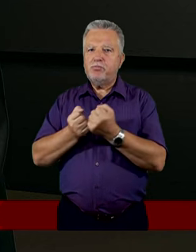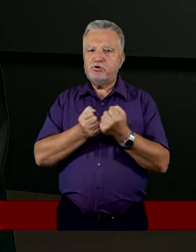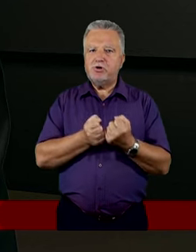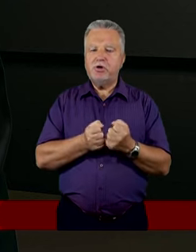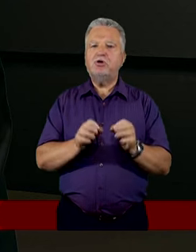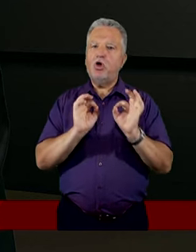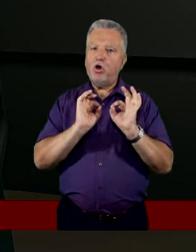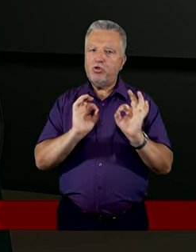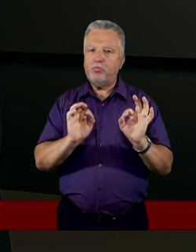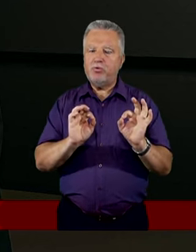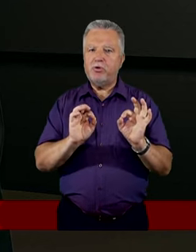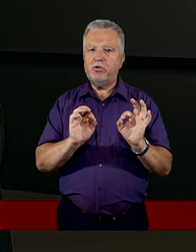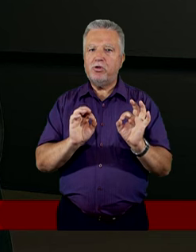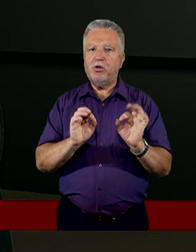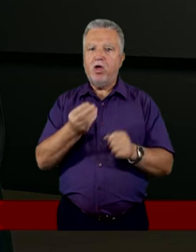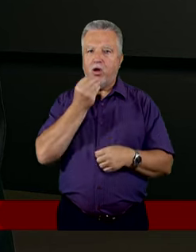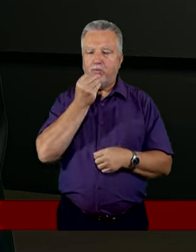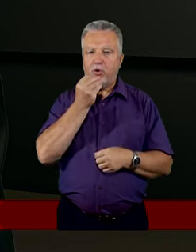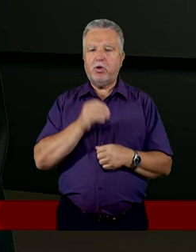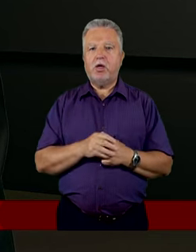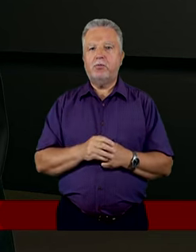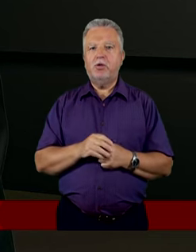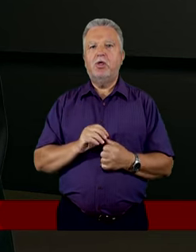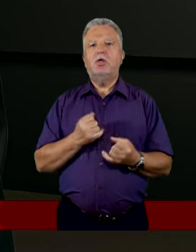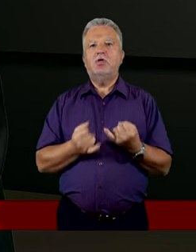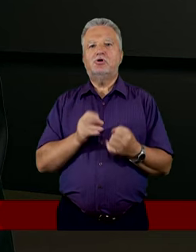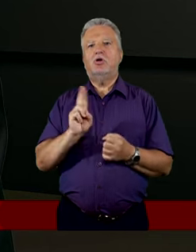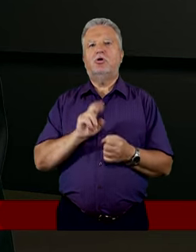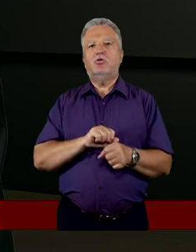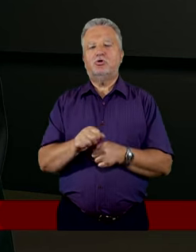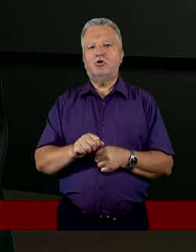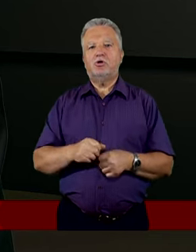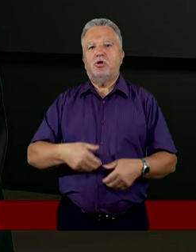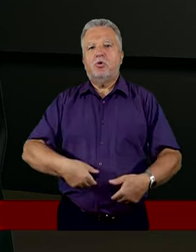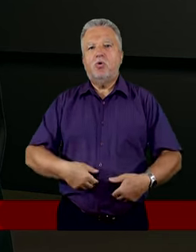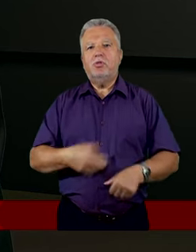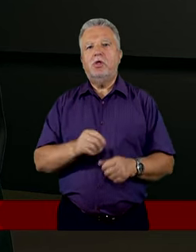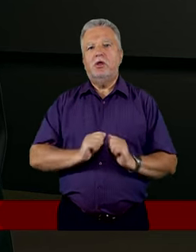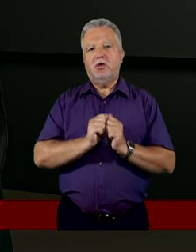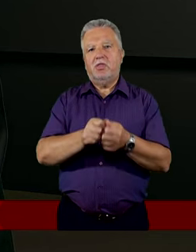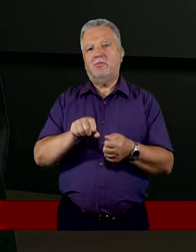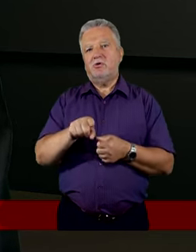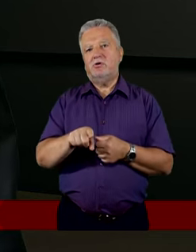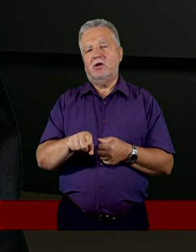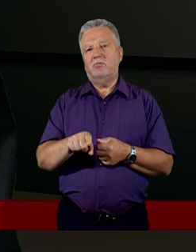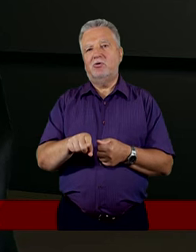przyjść z odpowiednią pomocą. Tak. Bo jeśli ktoś jest głodny, to nie dawać mu wtedy,